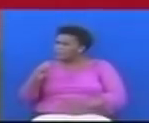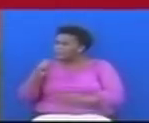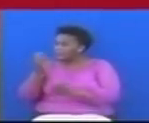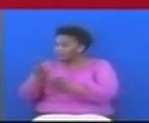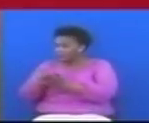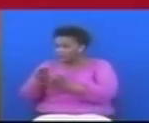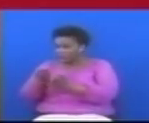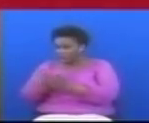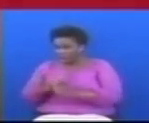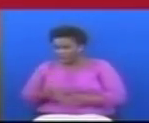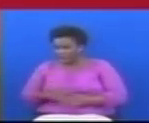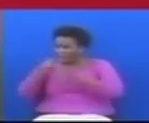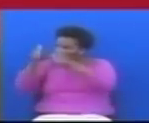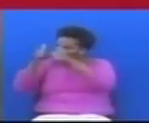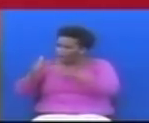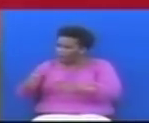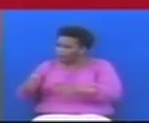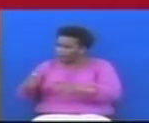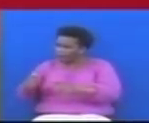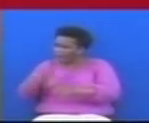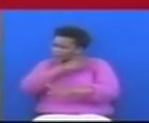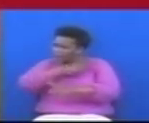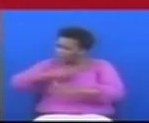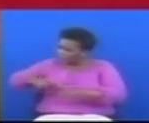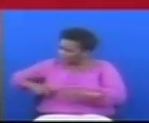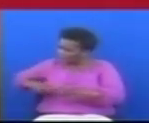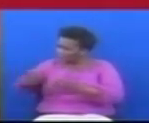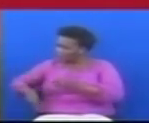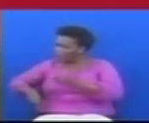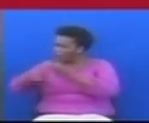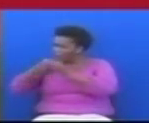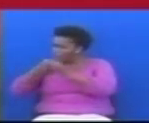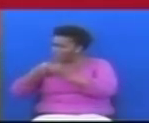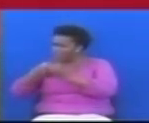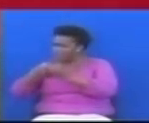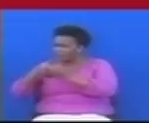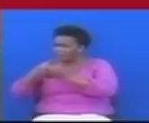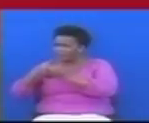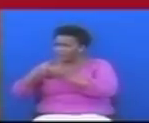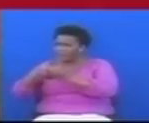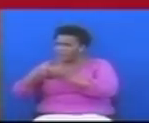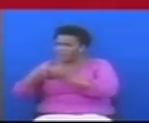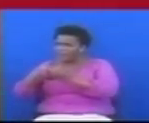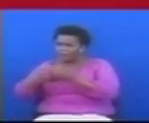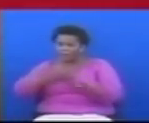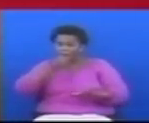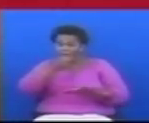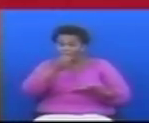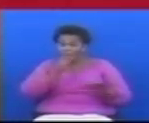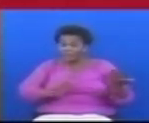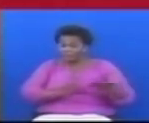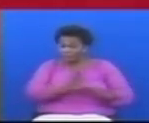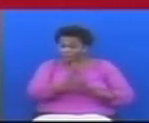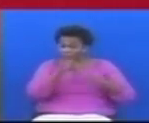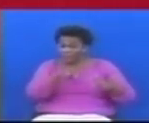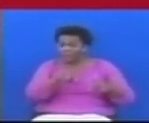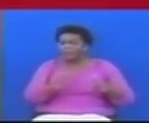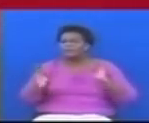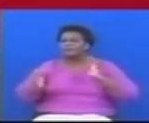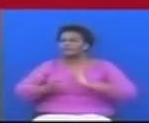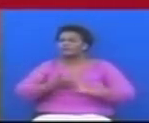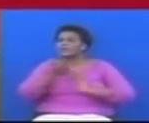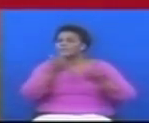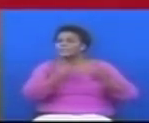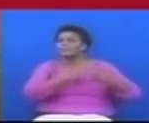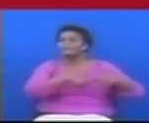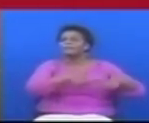zimetolewa na Mheshimiwa Dr. John Pombe Joseph Magufuli. Hivi karibuni katika bajeti ambayo tumepitisha hivi karibuni, tumeanza